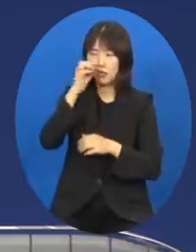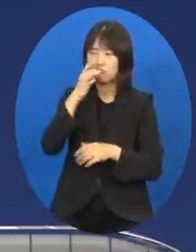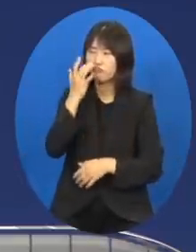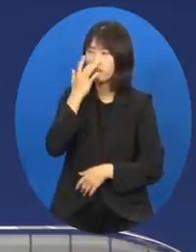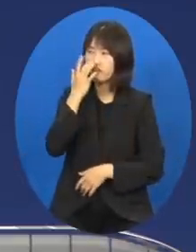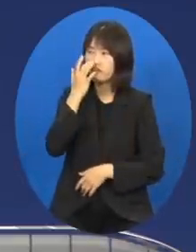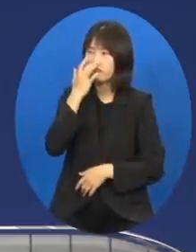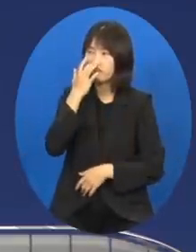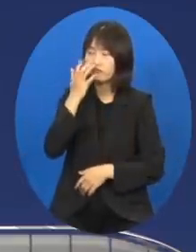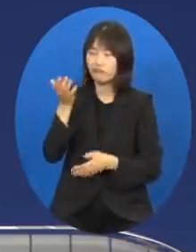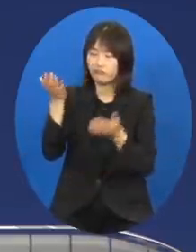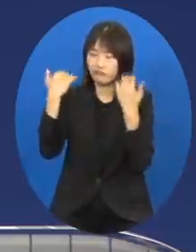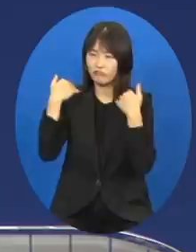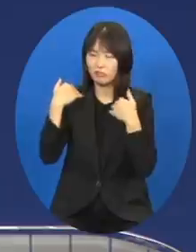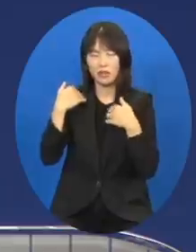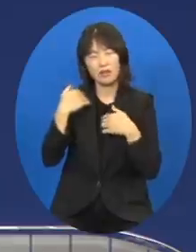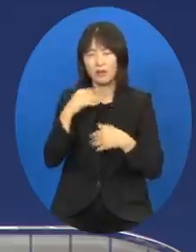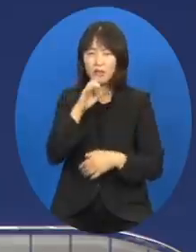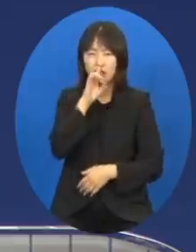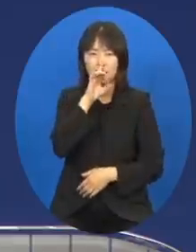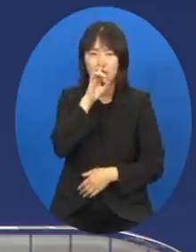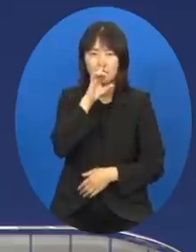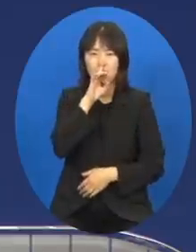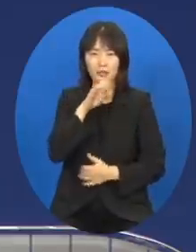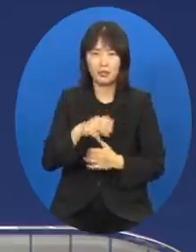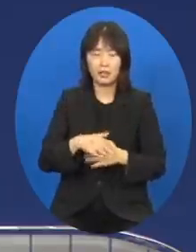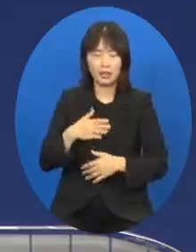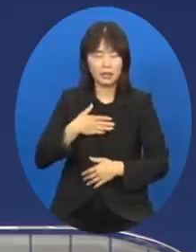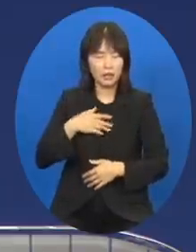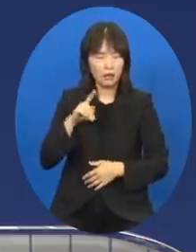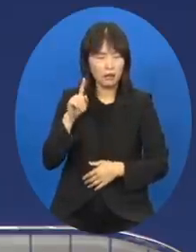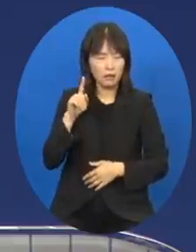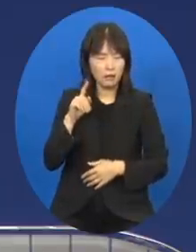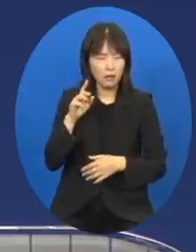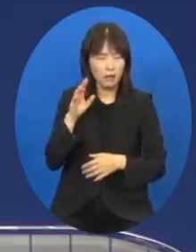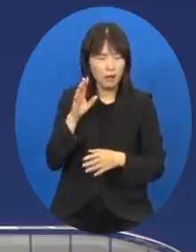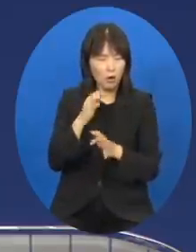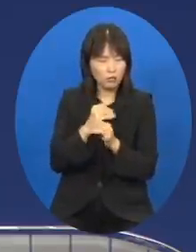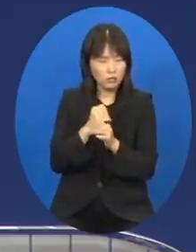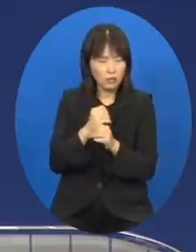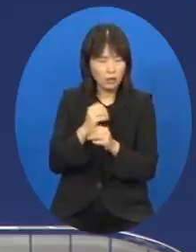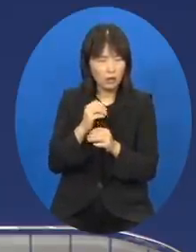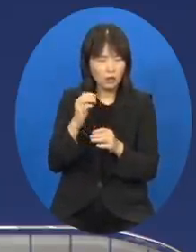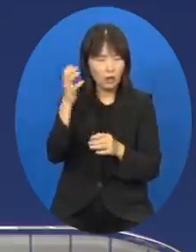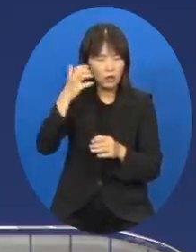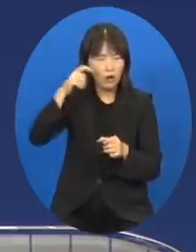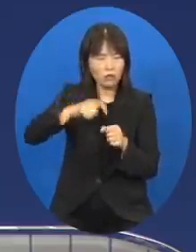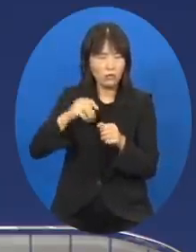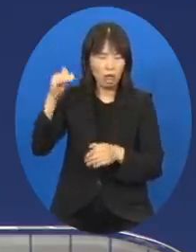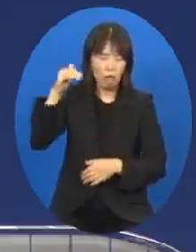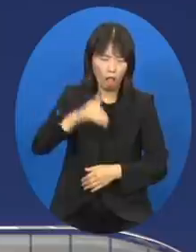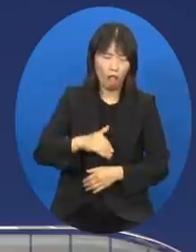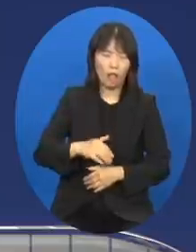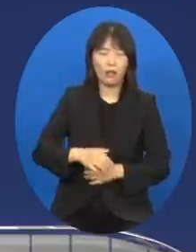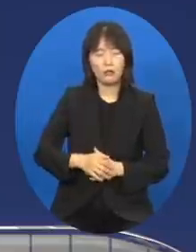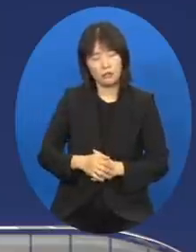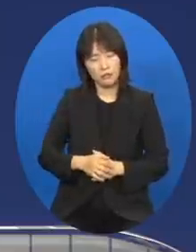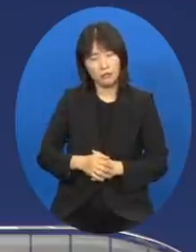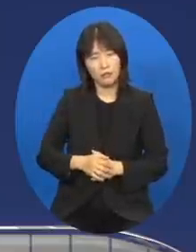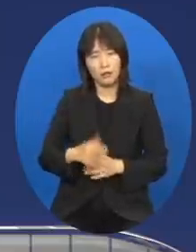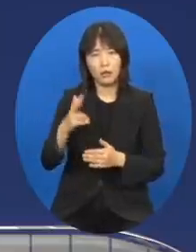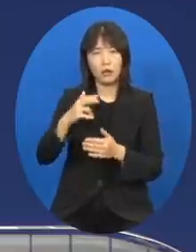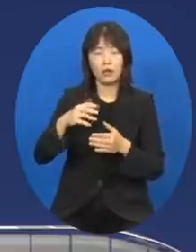말이 안 되잖아요. 아 내가 어느 순간에 영적으로 이렇게 되어버렸구나. 성탄절에 주님과의